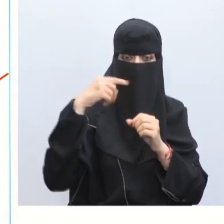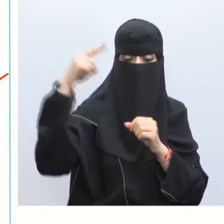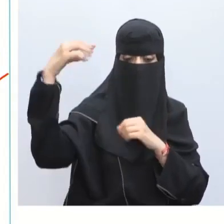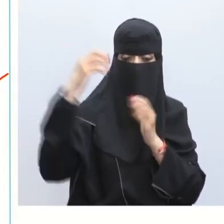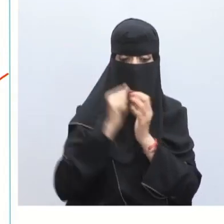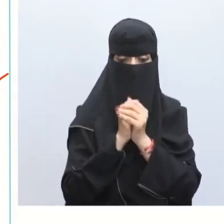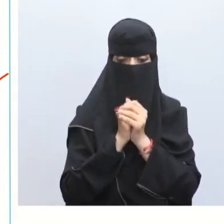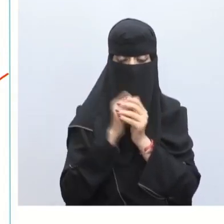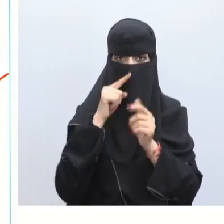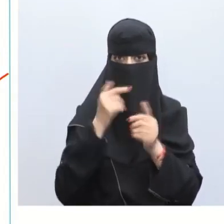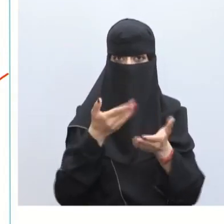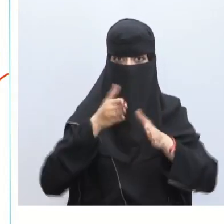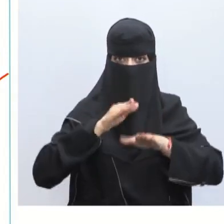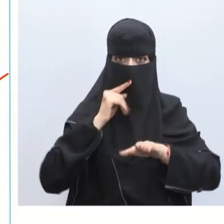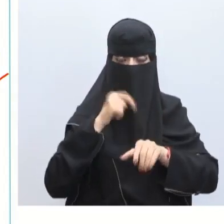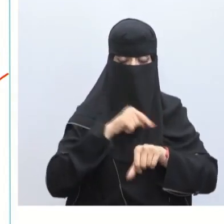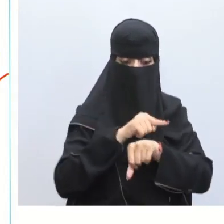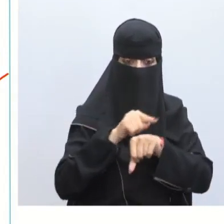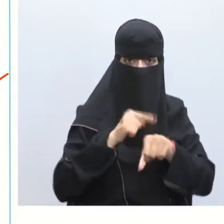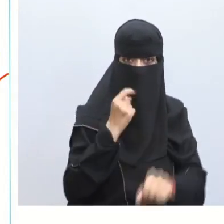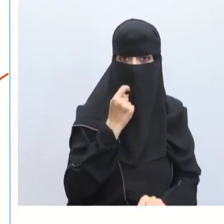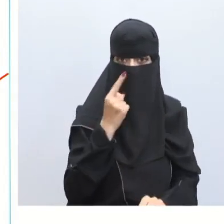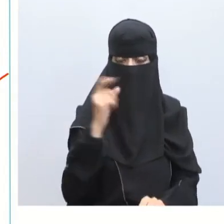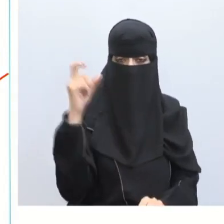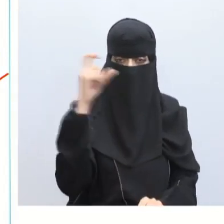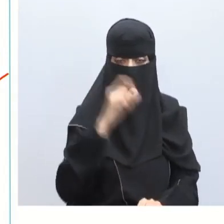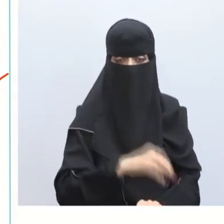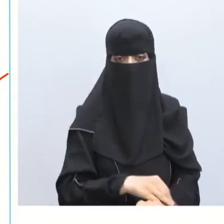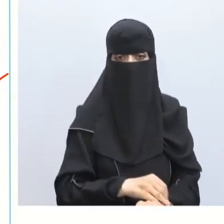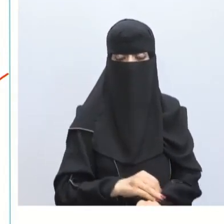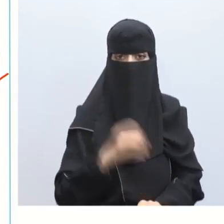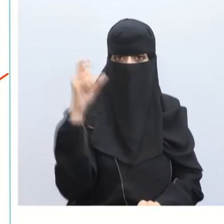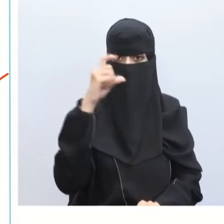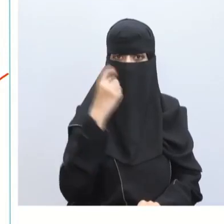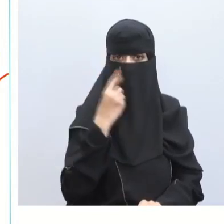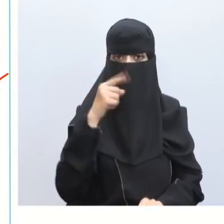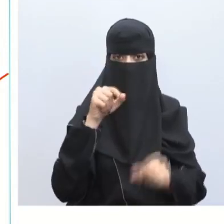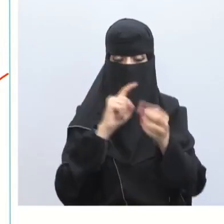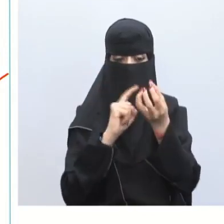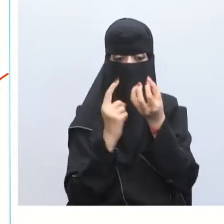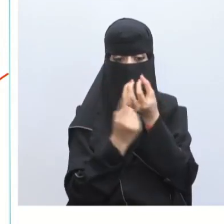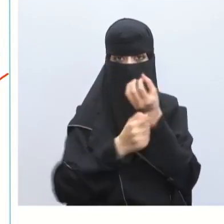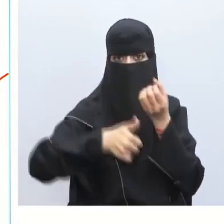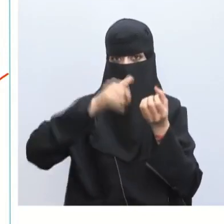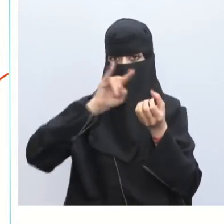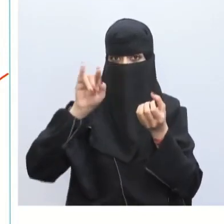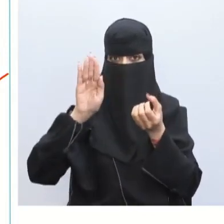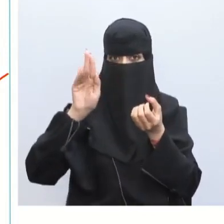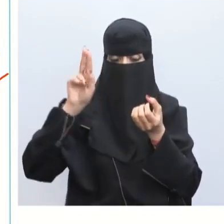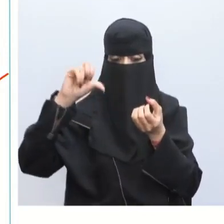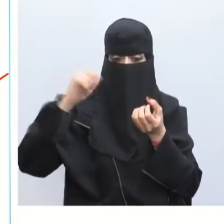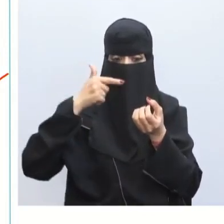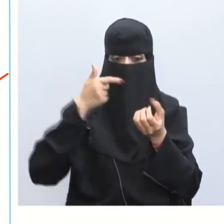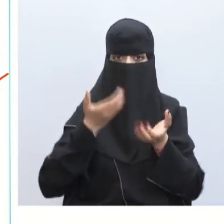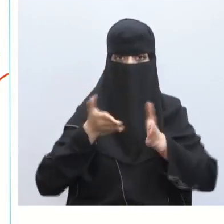الشمس معظم اشهر السنه على خط الاستواء لذا